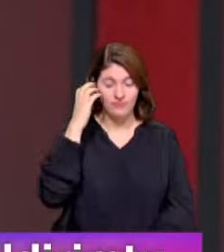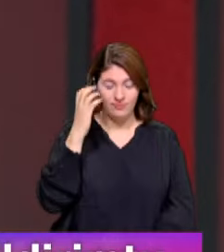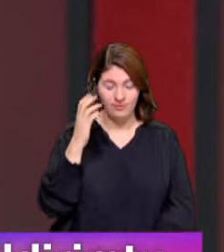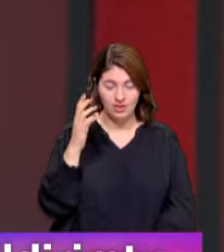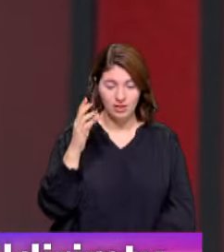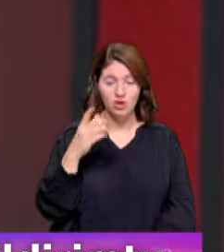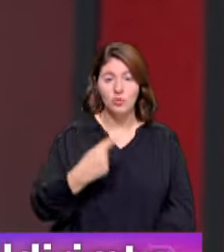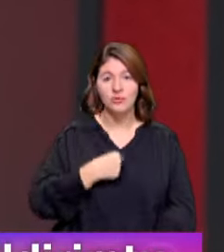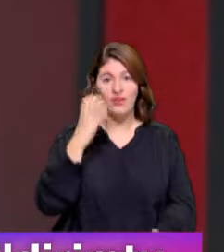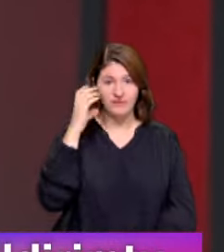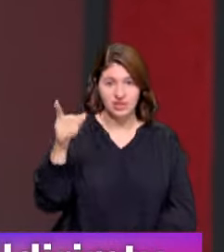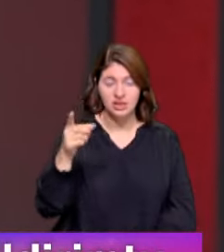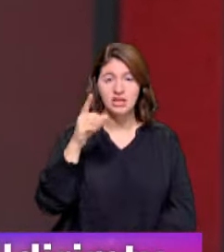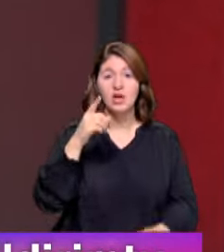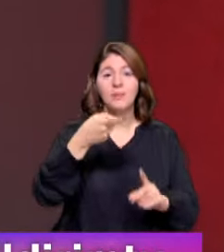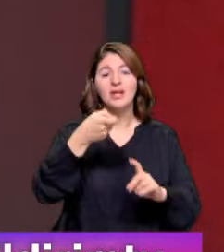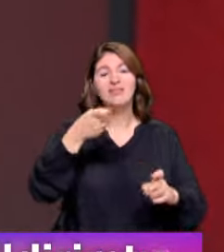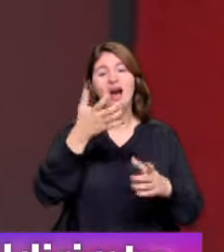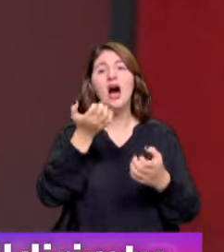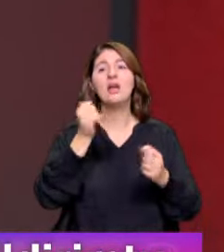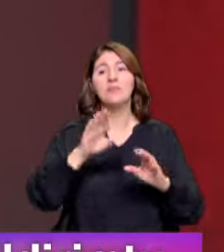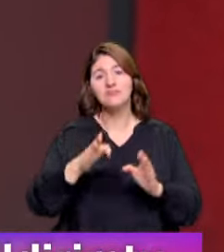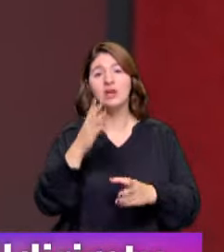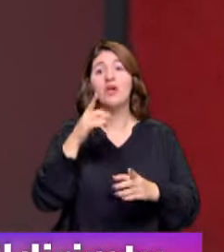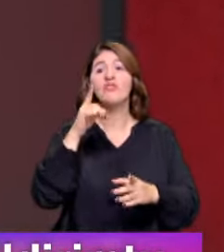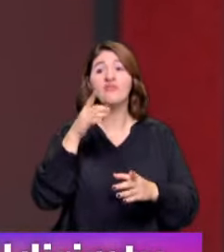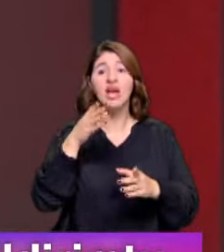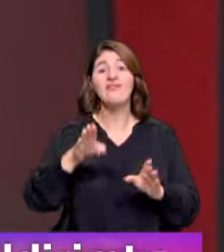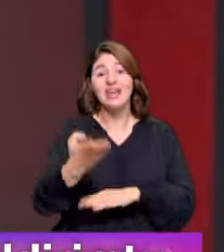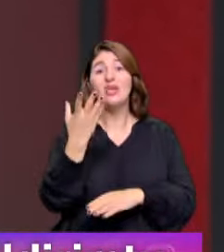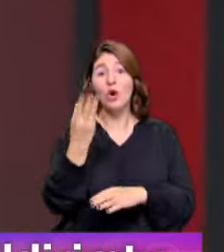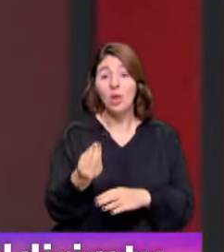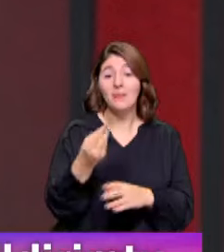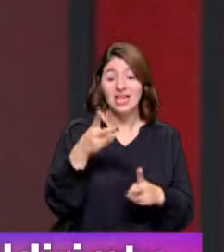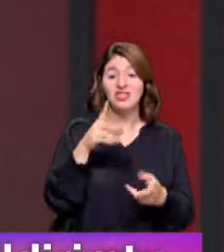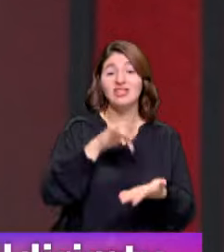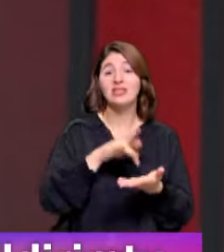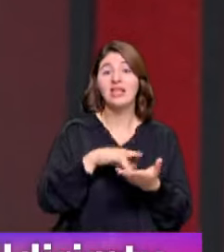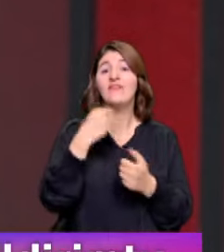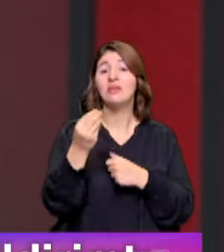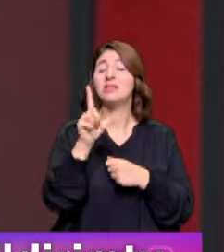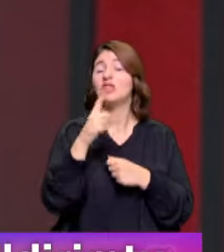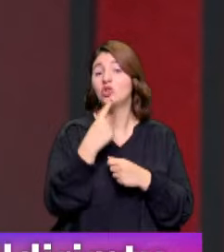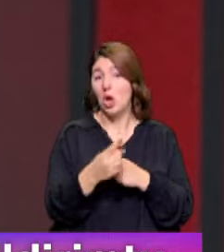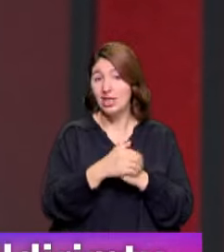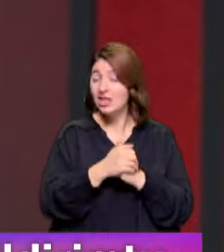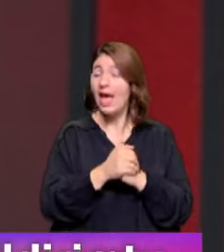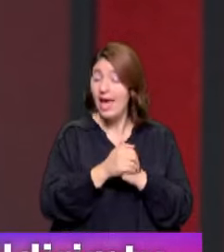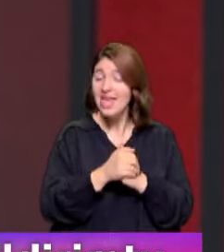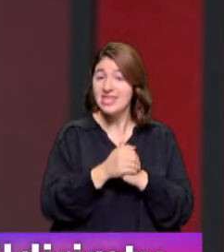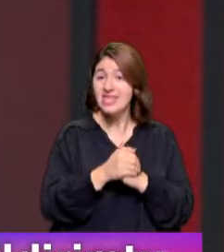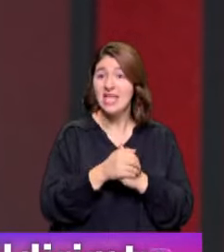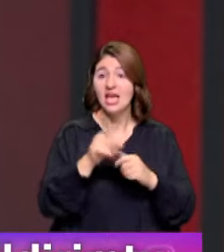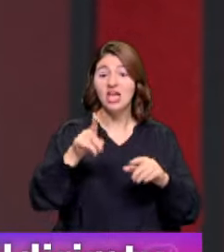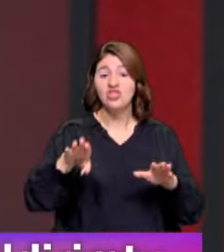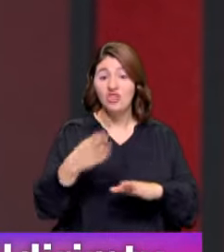silahlanmayla mücadele ederken caydırıcı cezalar alınması yönünde bir kez daha uyarıyor. Çünkü eğer